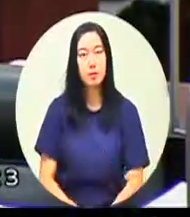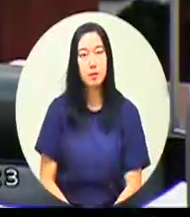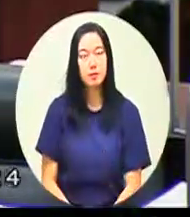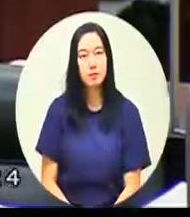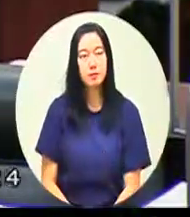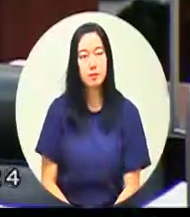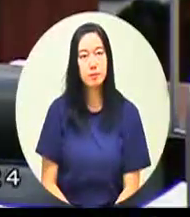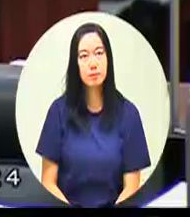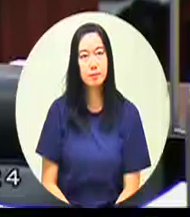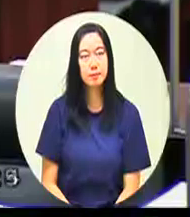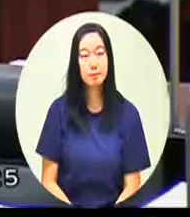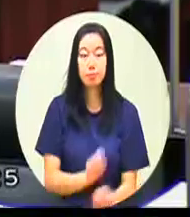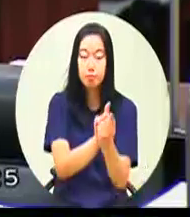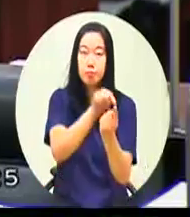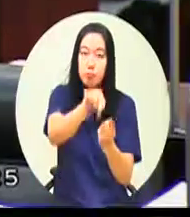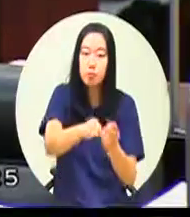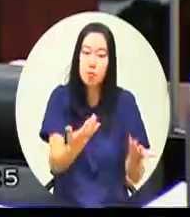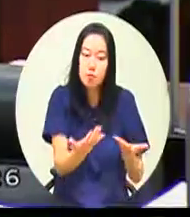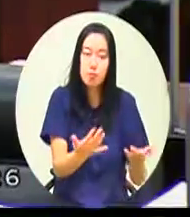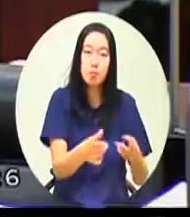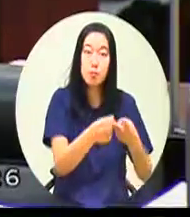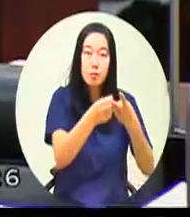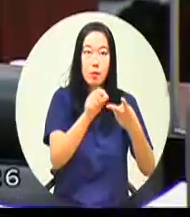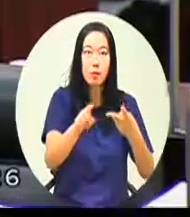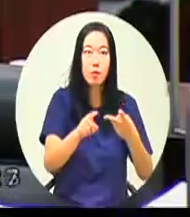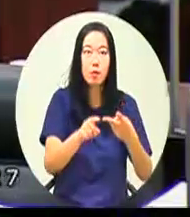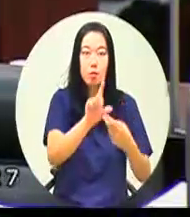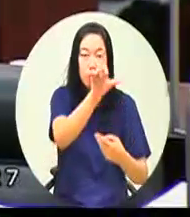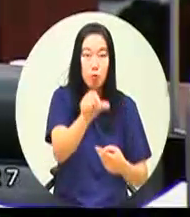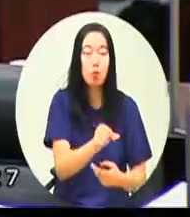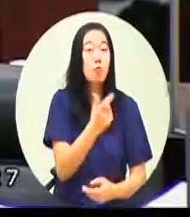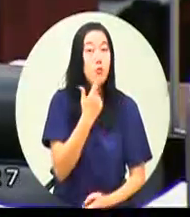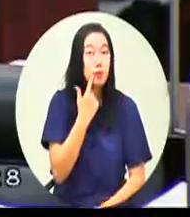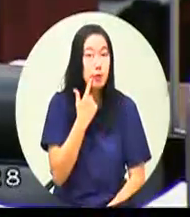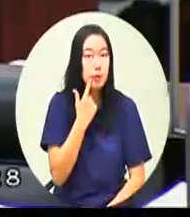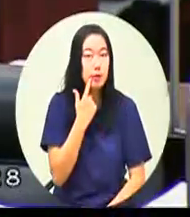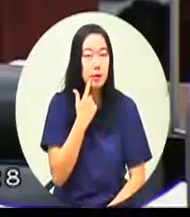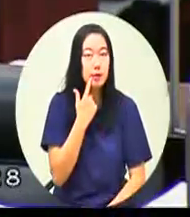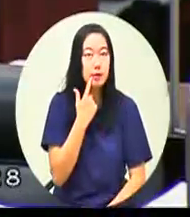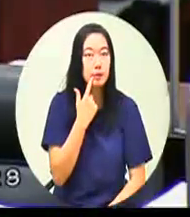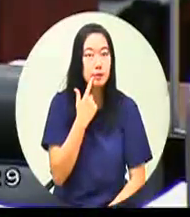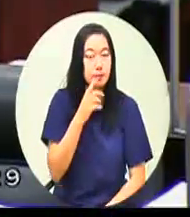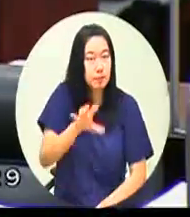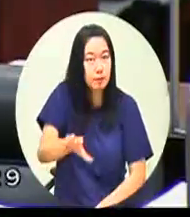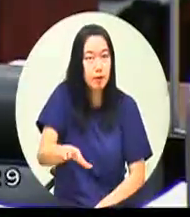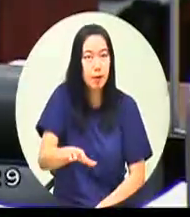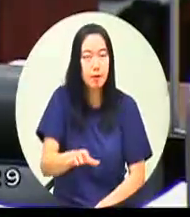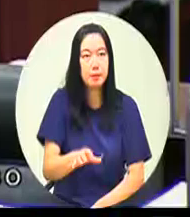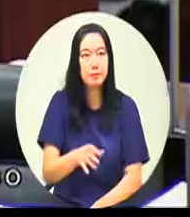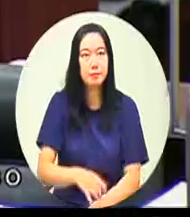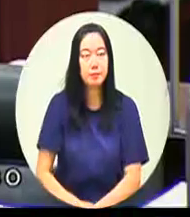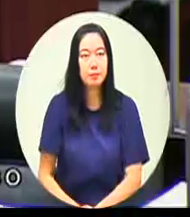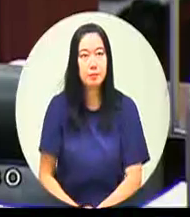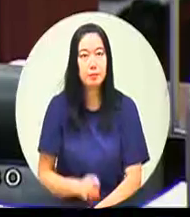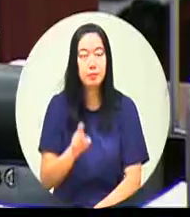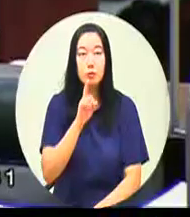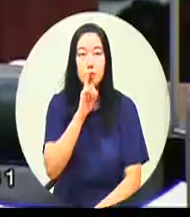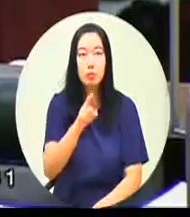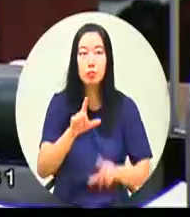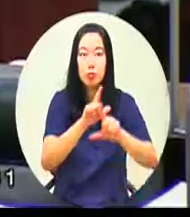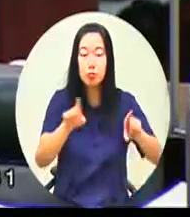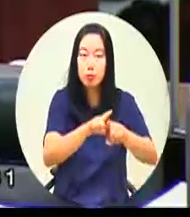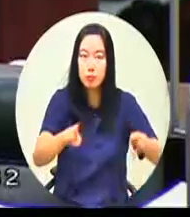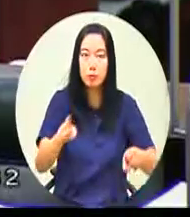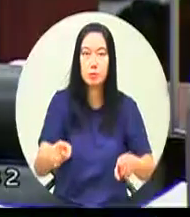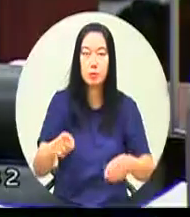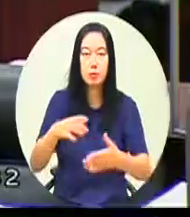么对这方面还有第二个就是月美美丽的美，它的所在就是叫大平跟下